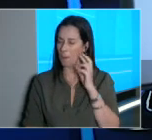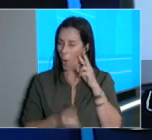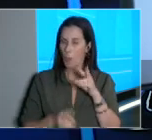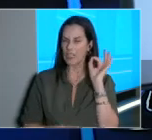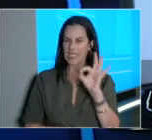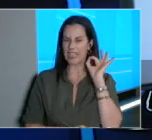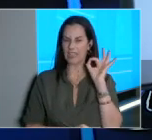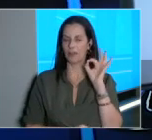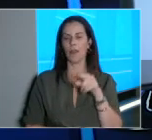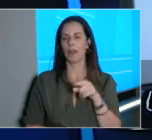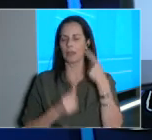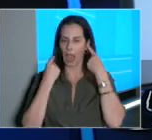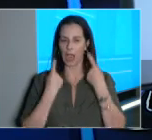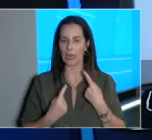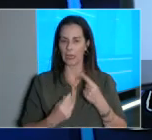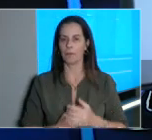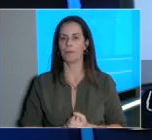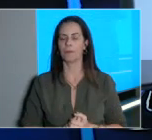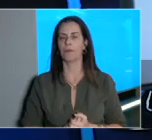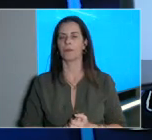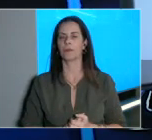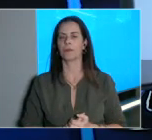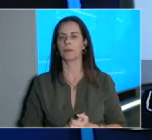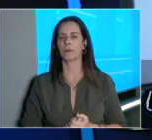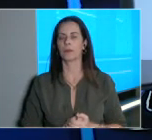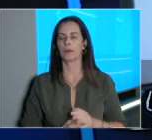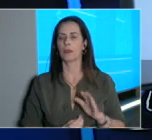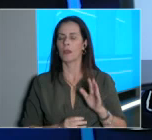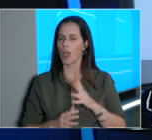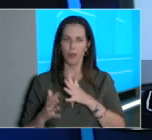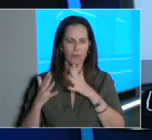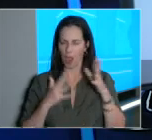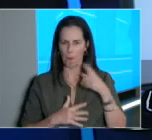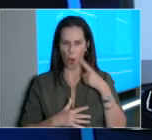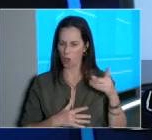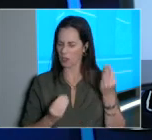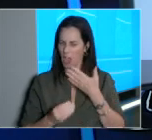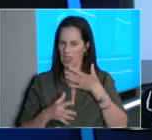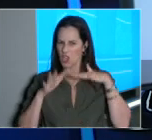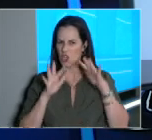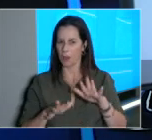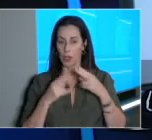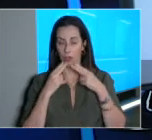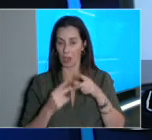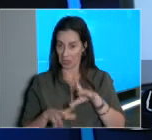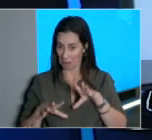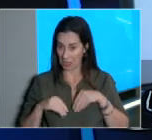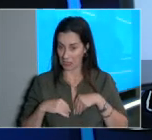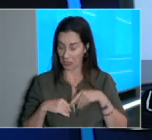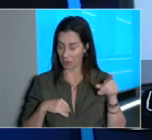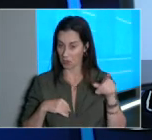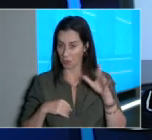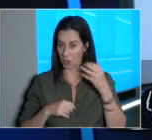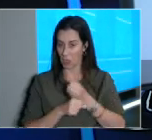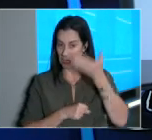הומוריסטית, את החרדים. הם מהרו לתקוף אותו שמדובר בעניין אנטישמי. אתם מסכימים לטענות